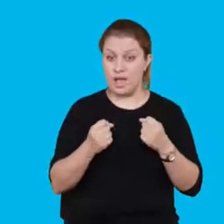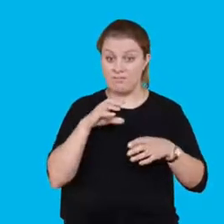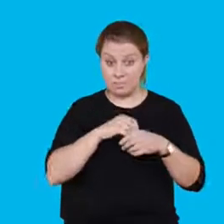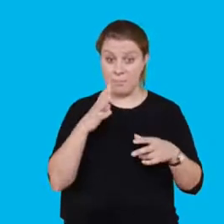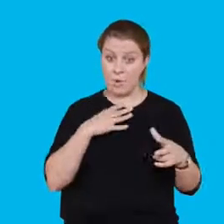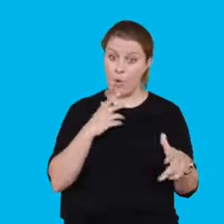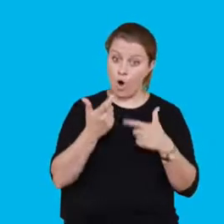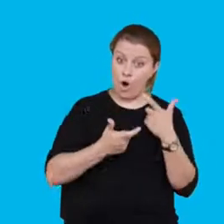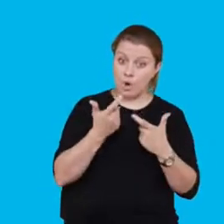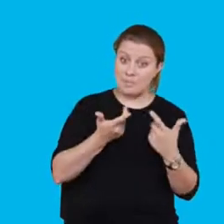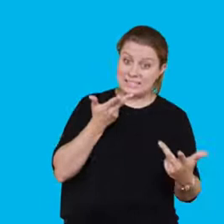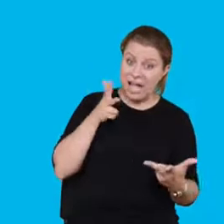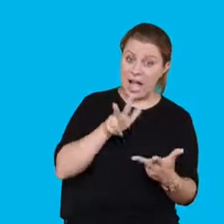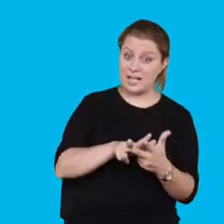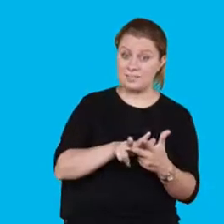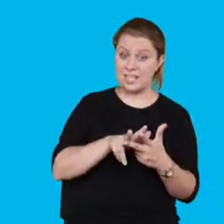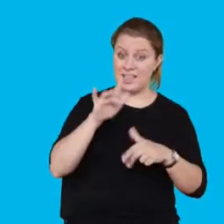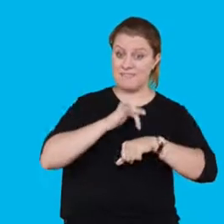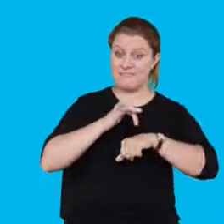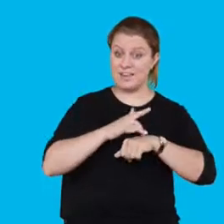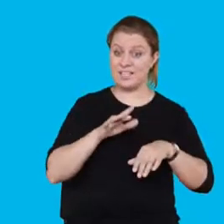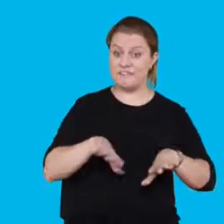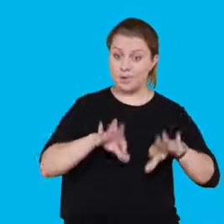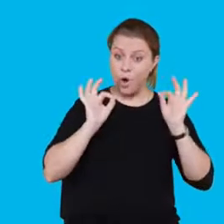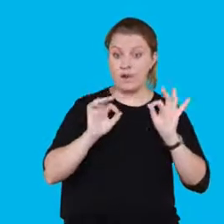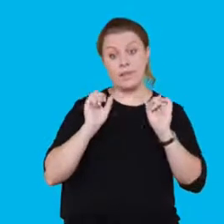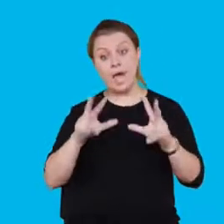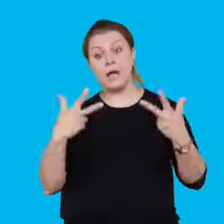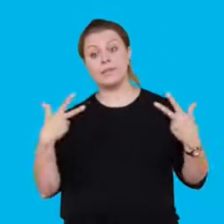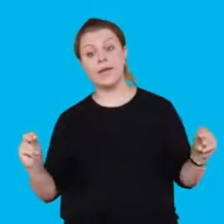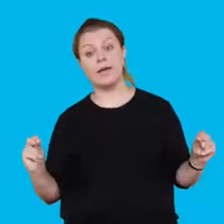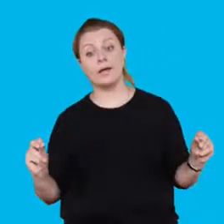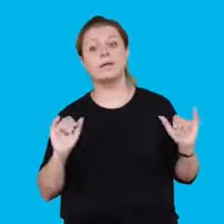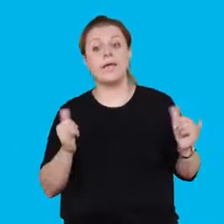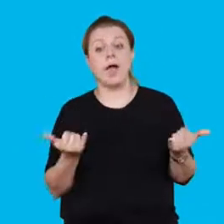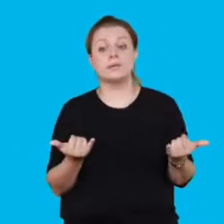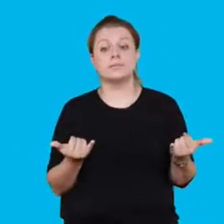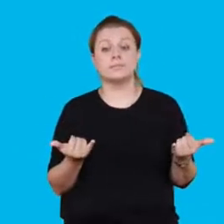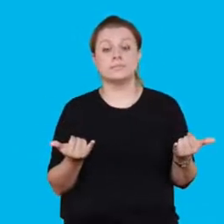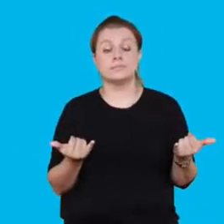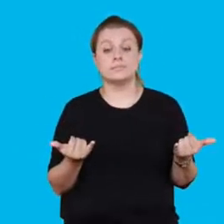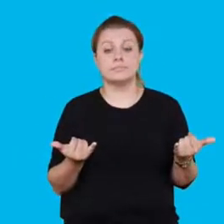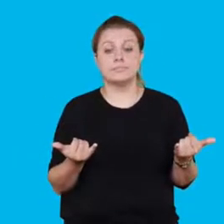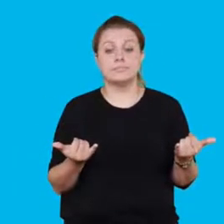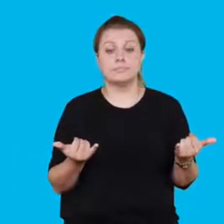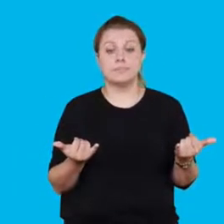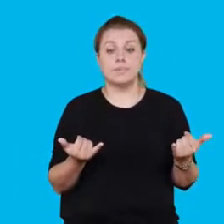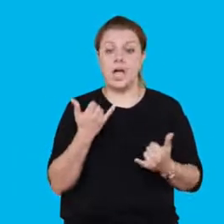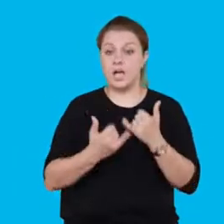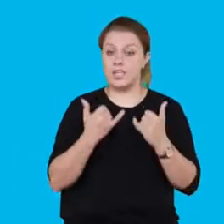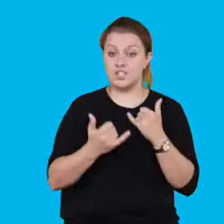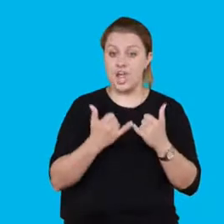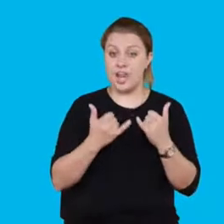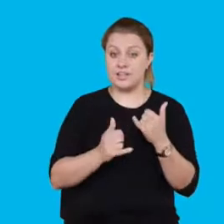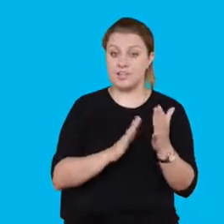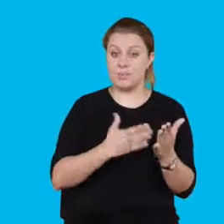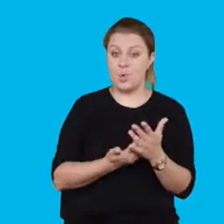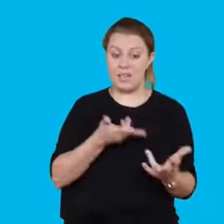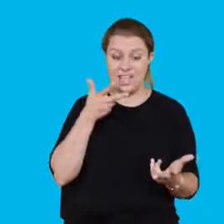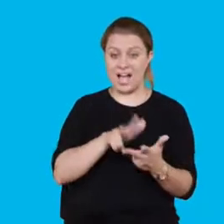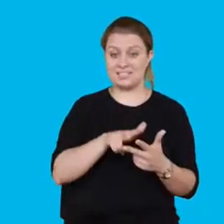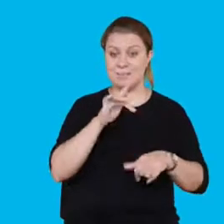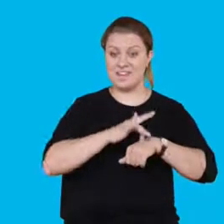akceptuje wynik wyborów, czy też go nie akceptuje i będzie jednak próbowała robić rewolucję